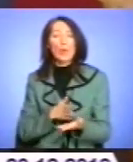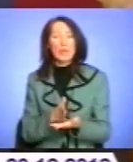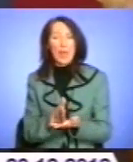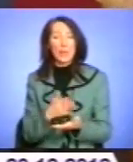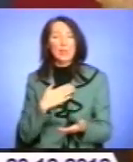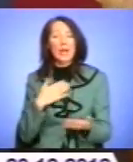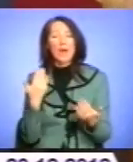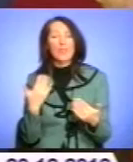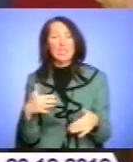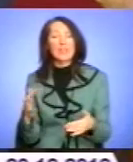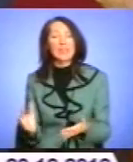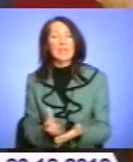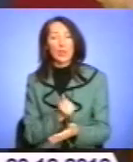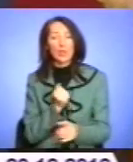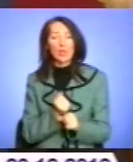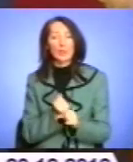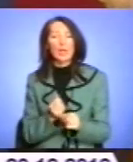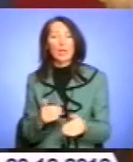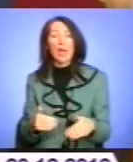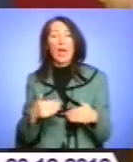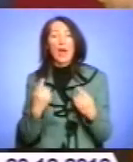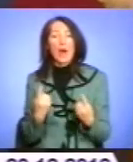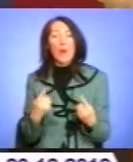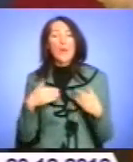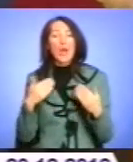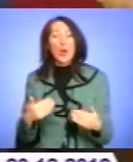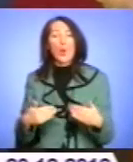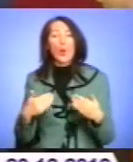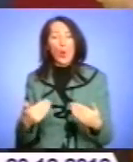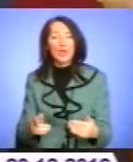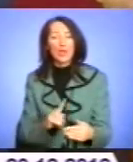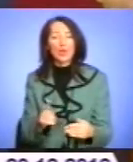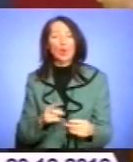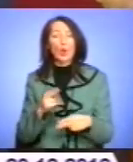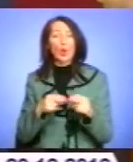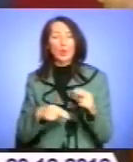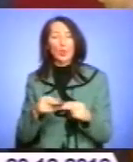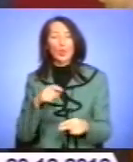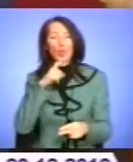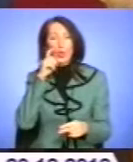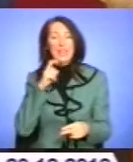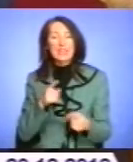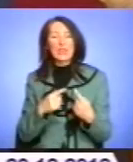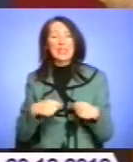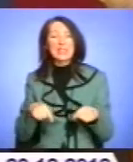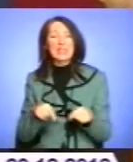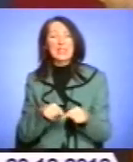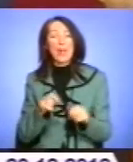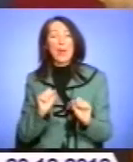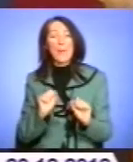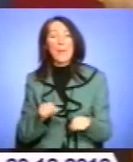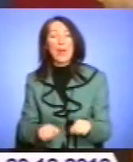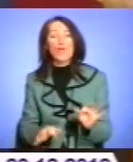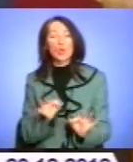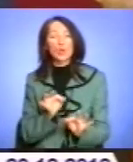нам вже вдалося зробити вагомі кроки щодо розбудови української системи правосуддя та підвищення